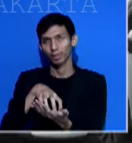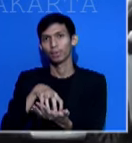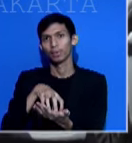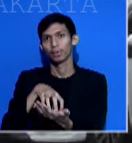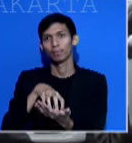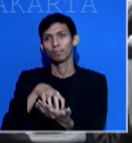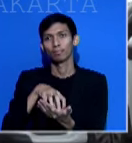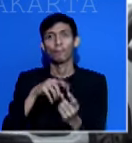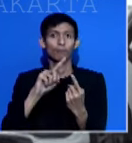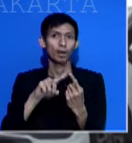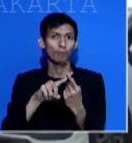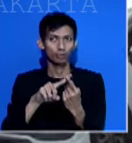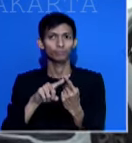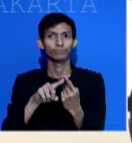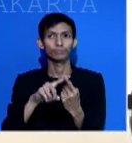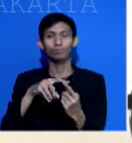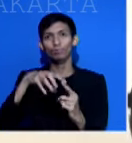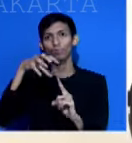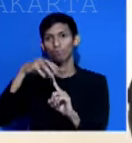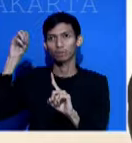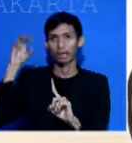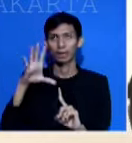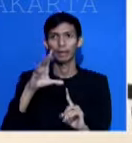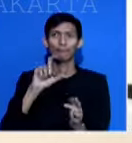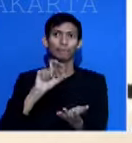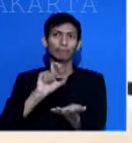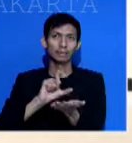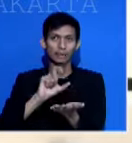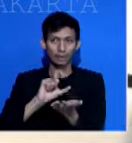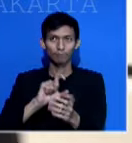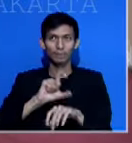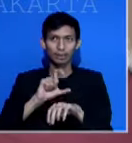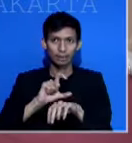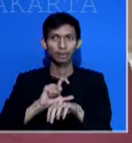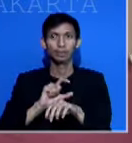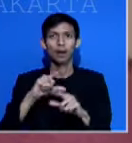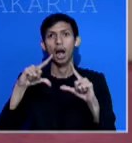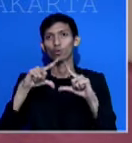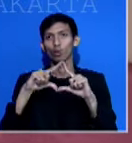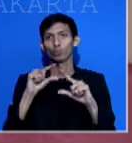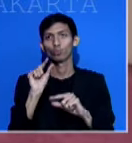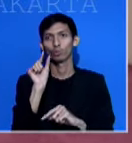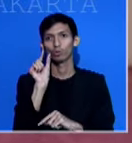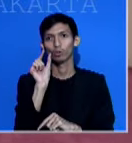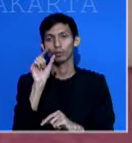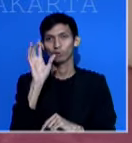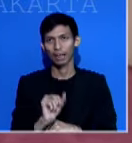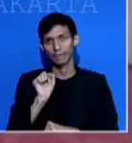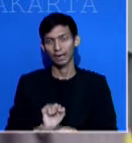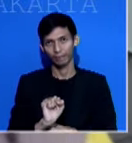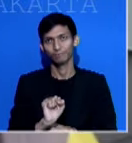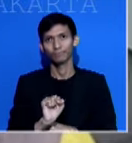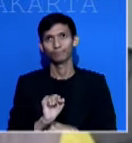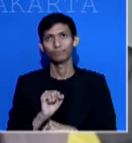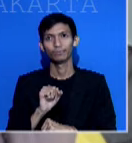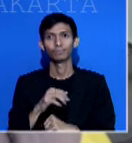musola Balai Pemuda dan Olahraga di alun-alun Kidul Yogyakarta selain Yogyakarta mushaf al-quran isyarat ini